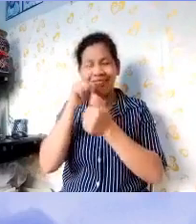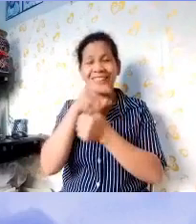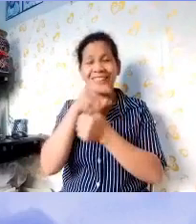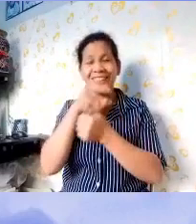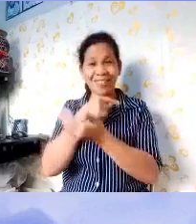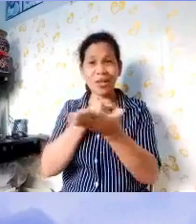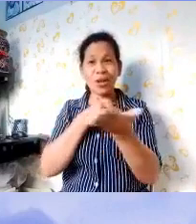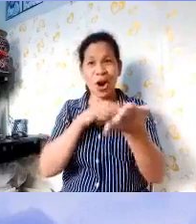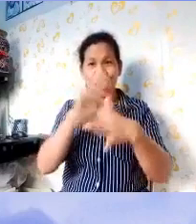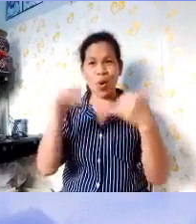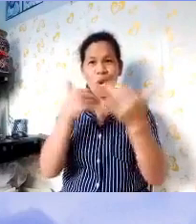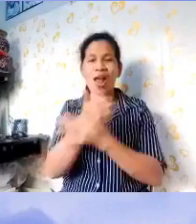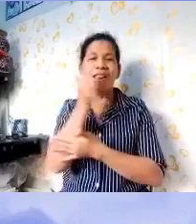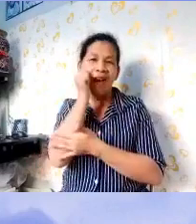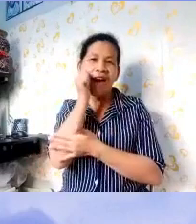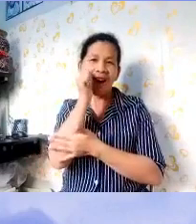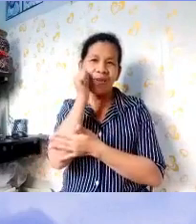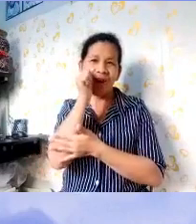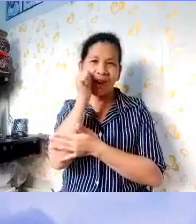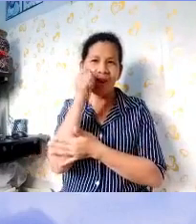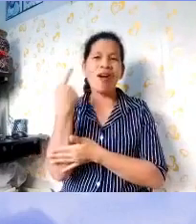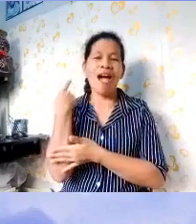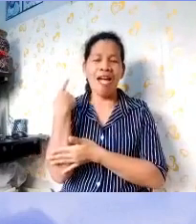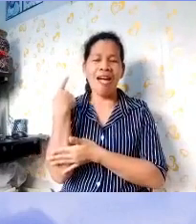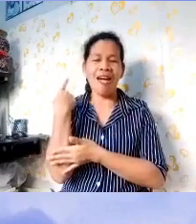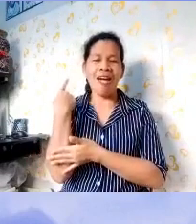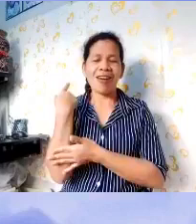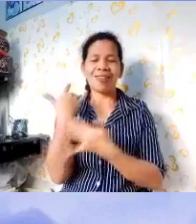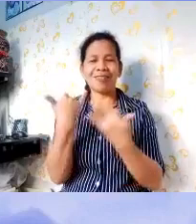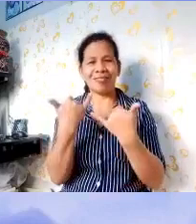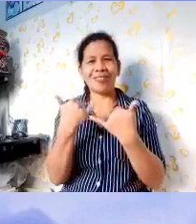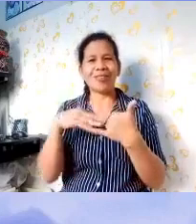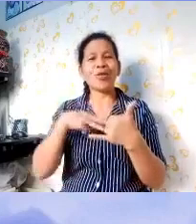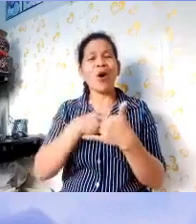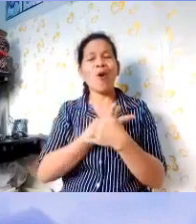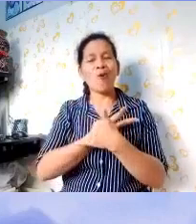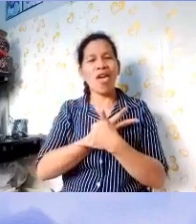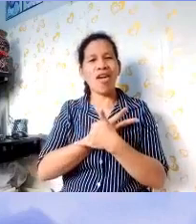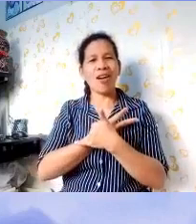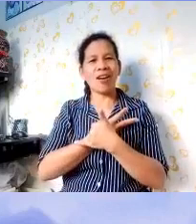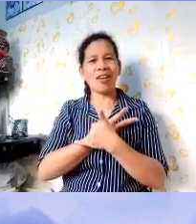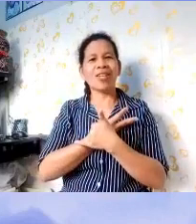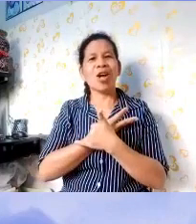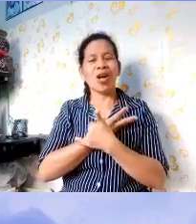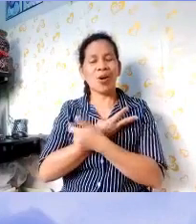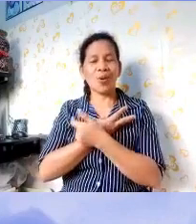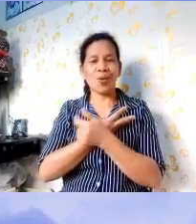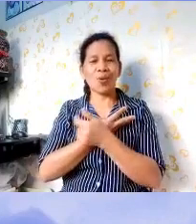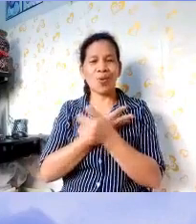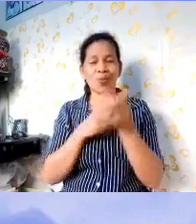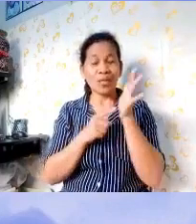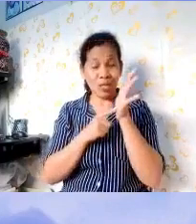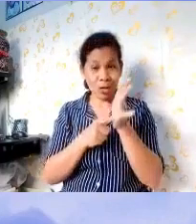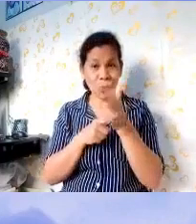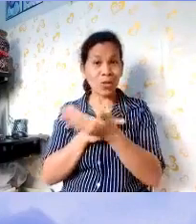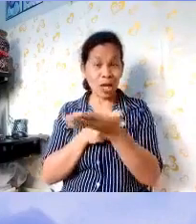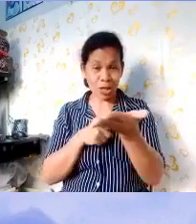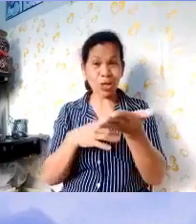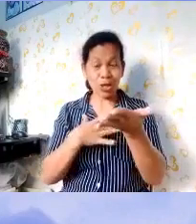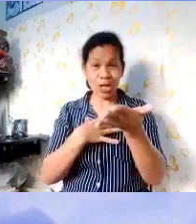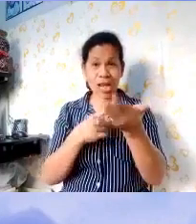devotional araw-araw. Nagpapakita po yan ang hangarin na nais po nating lumago kay Kristo at